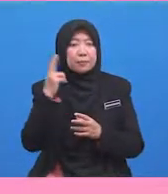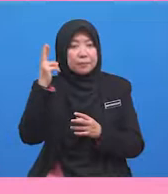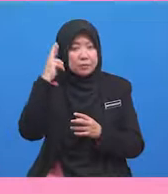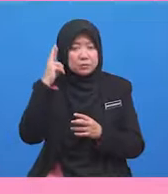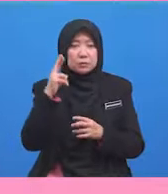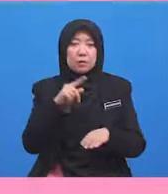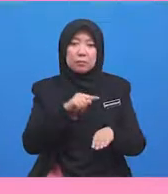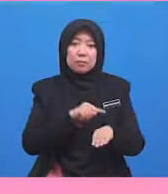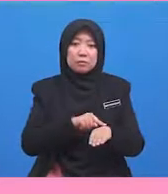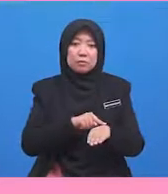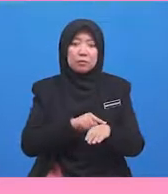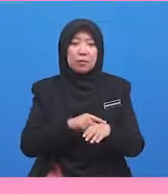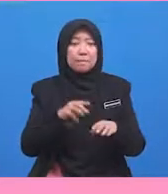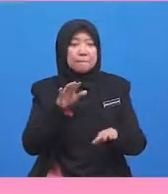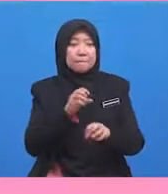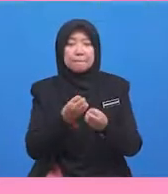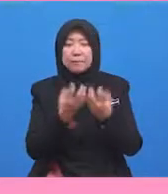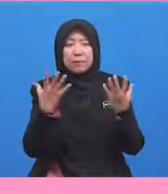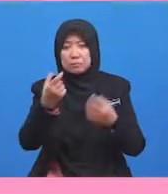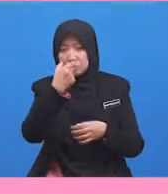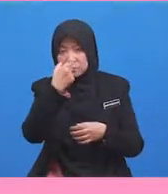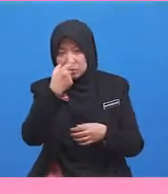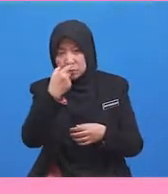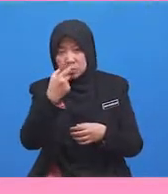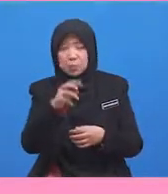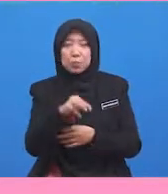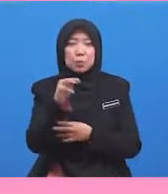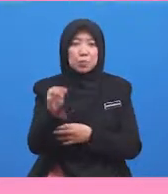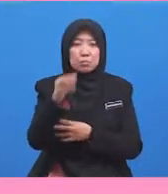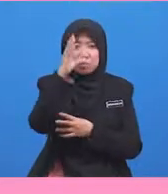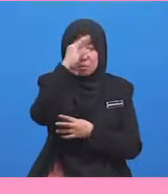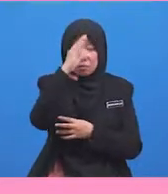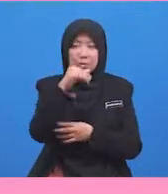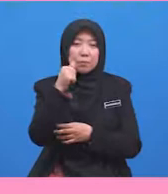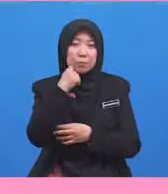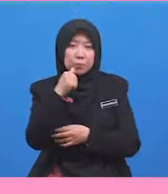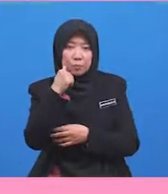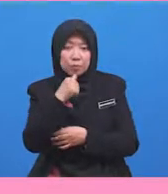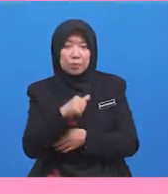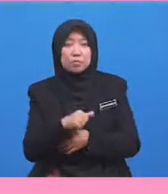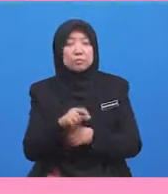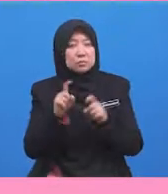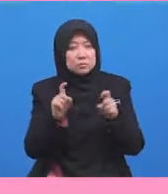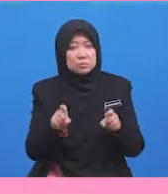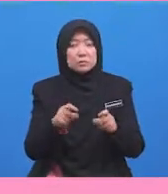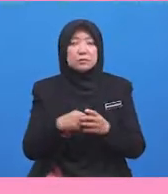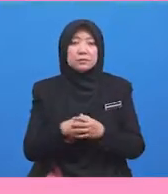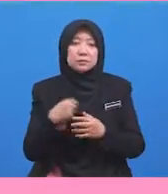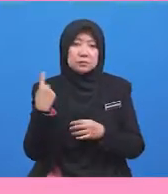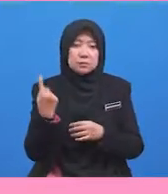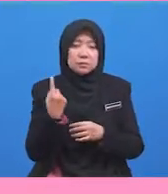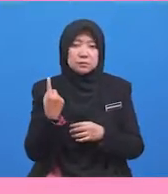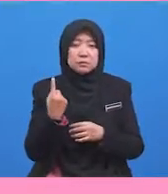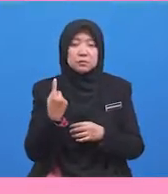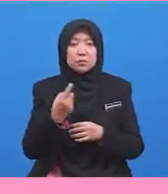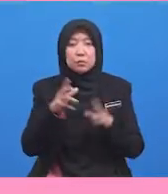yang penuh dengan godaan murid-murid tidak kiri lelaki maupun perempuan haruslah senja seteguk and